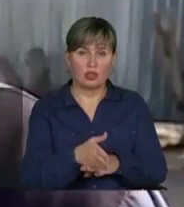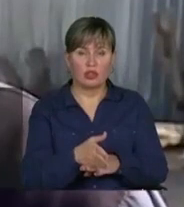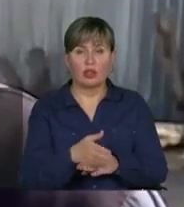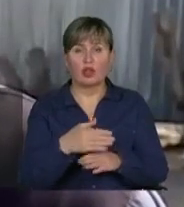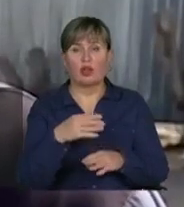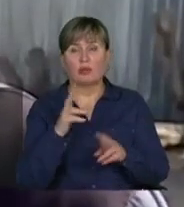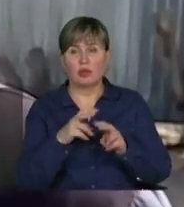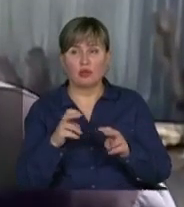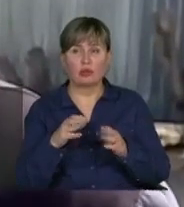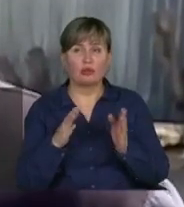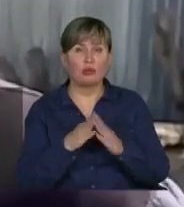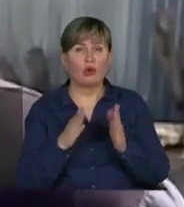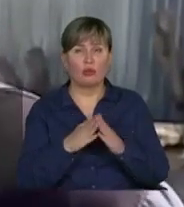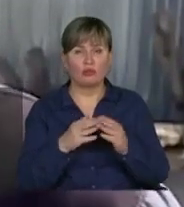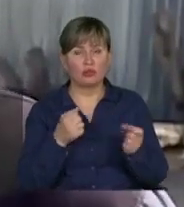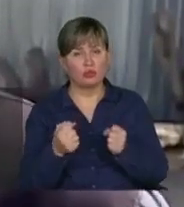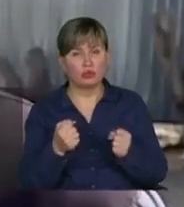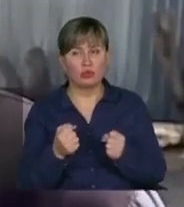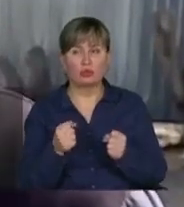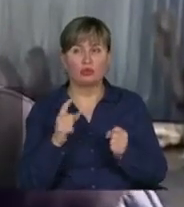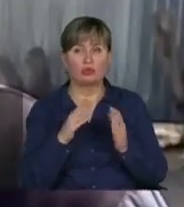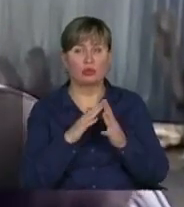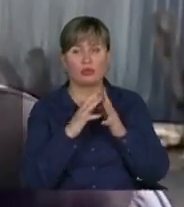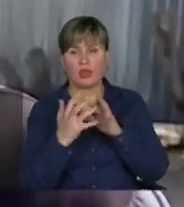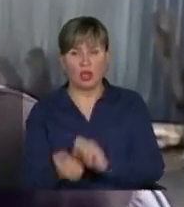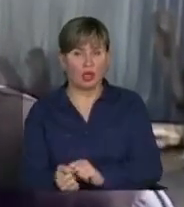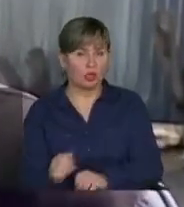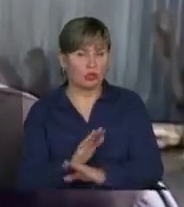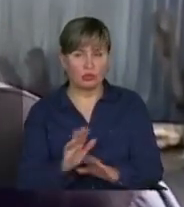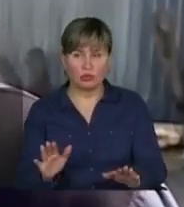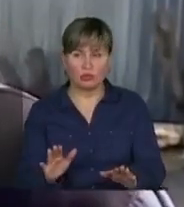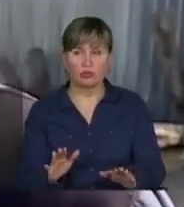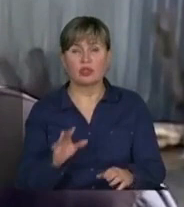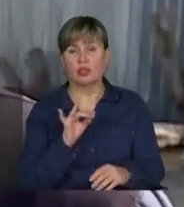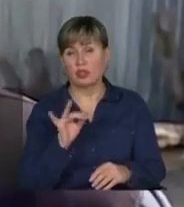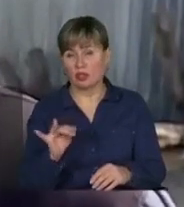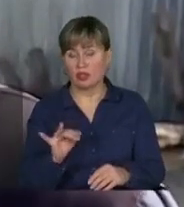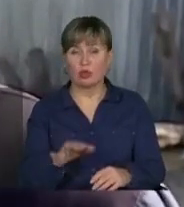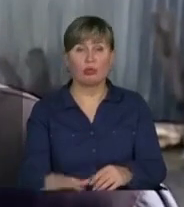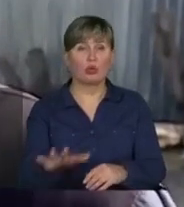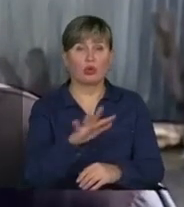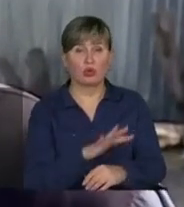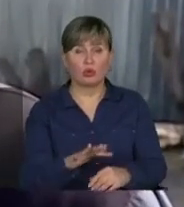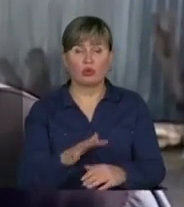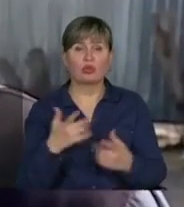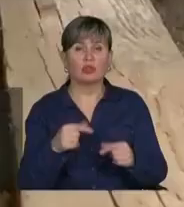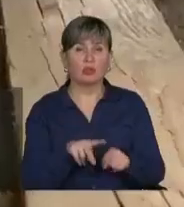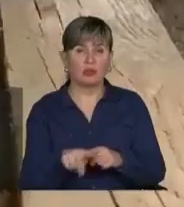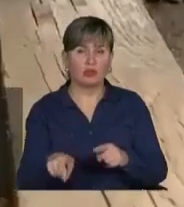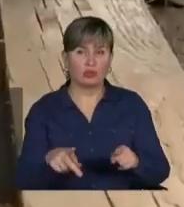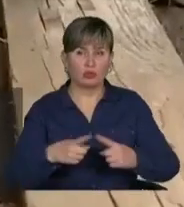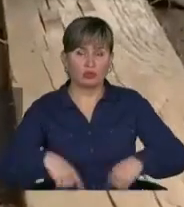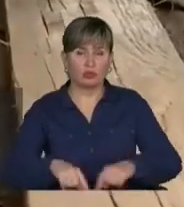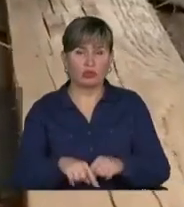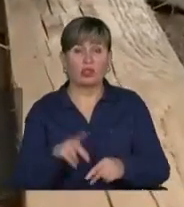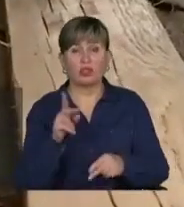устойчивость дом. Самое главное, чтобы дом ну, в дальнейшем не разрушился. И площадь поврежденных участков выявляем.